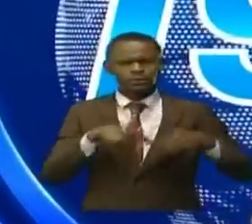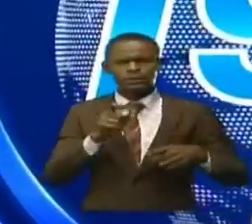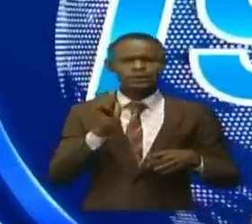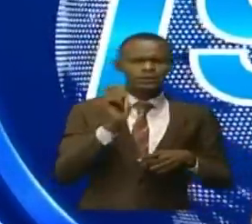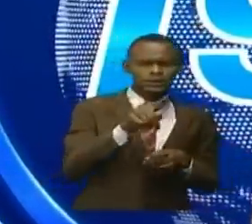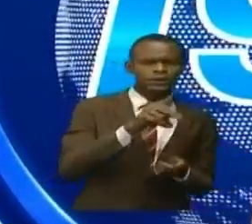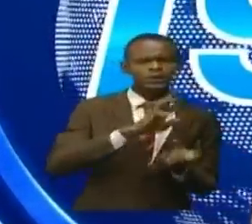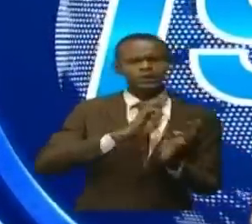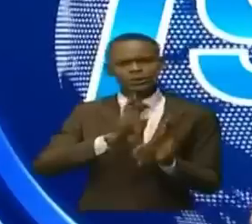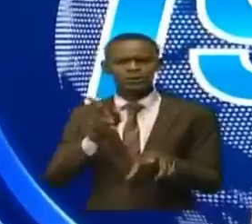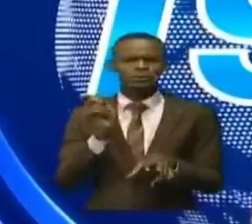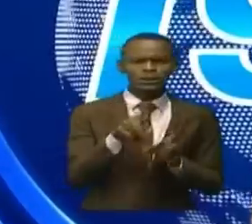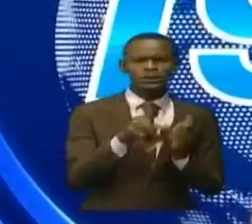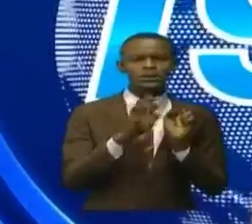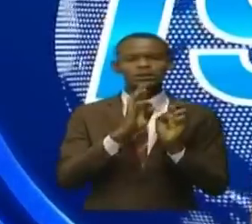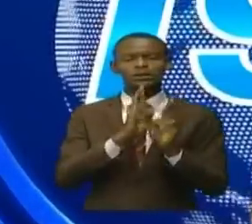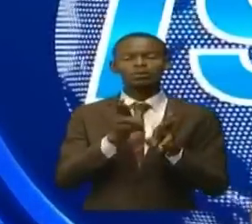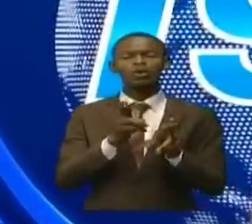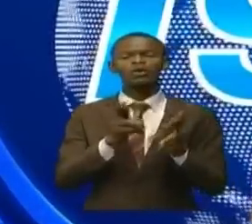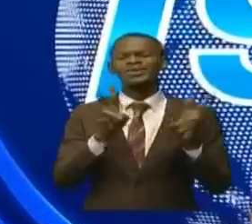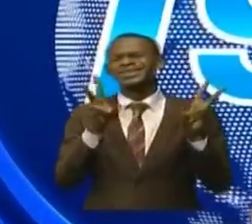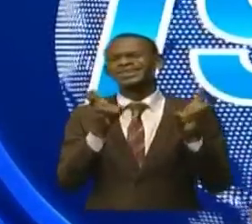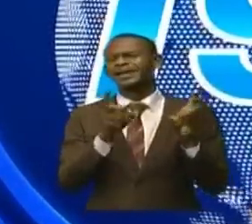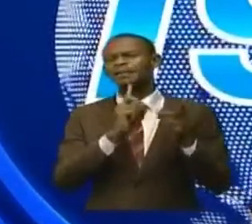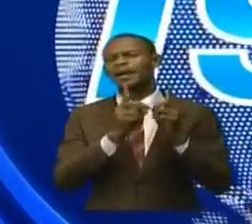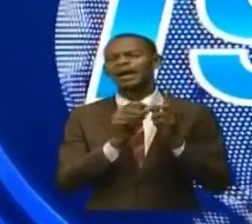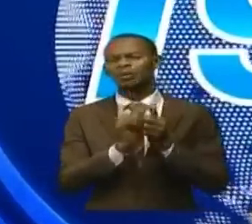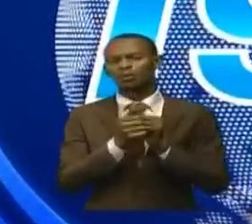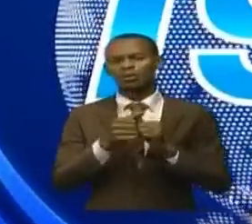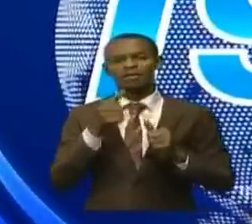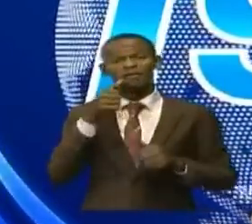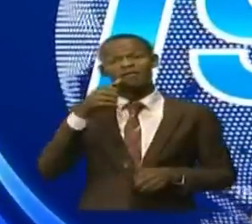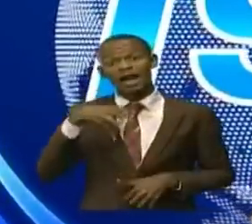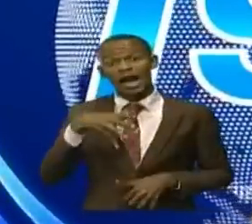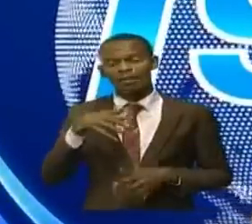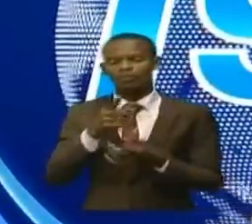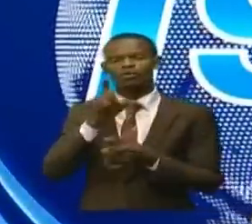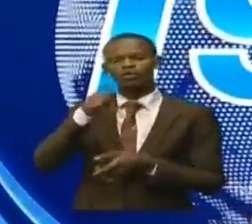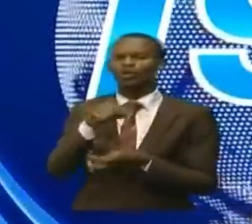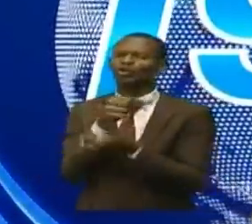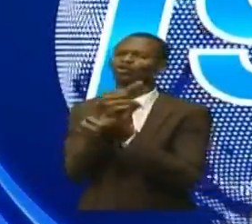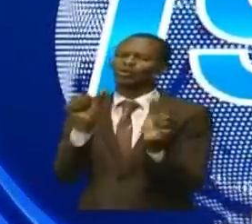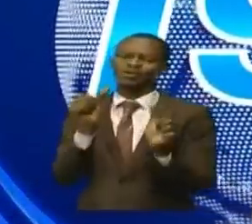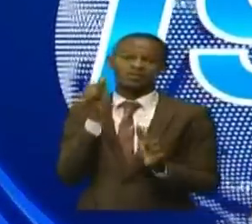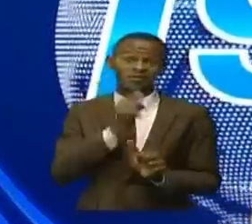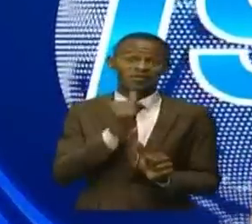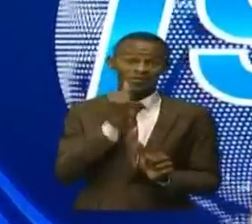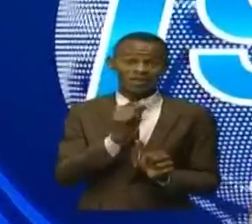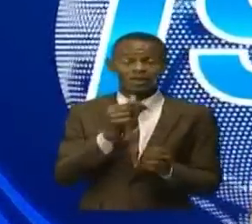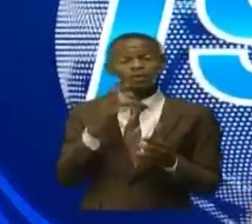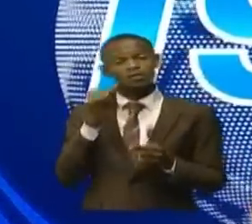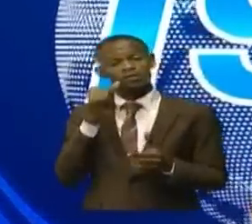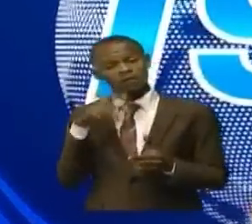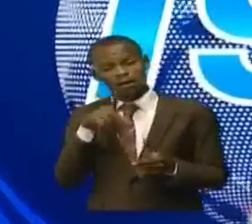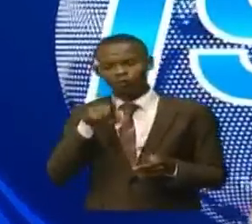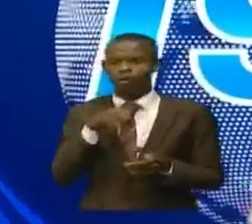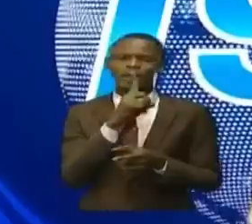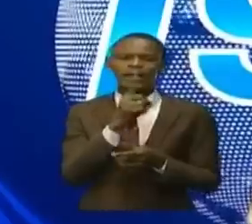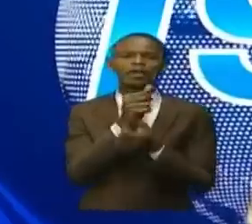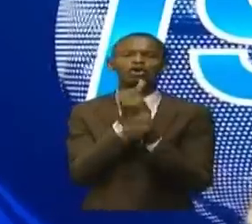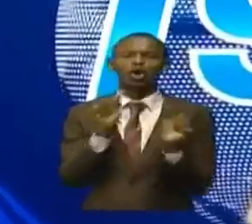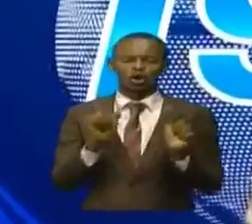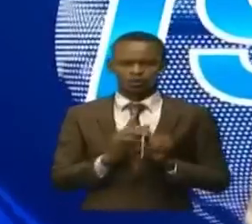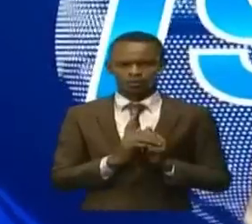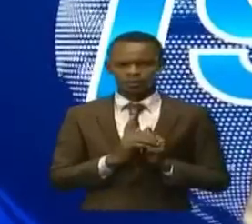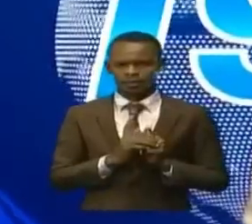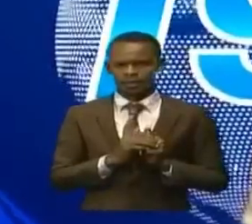des filles et femmes sur l'autonomisation et la responsabilité, une initiative des maîtres Marie-Louise Etekele, présidente de